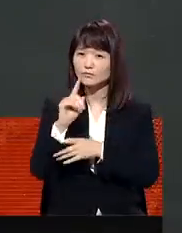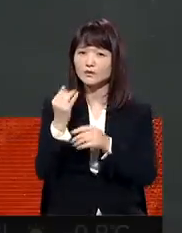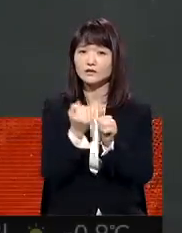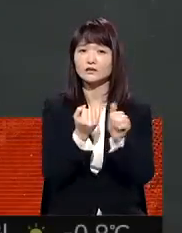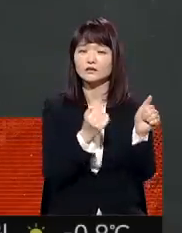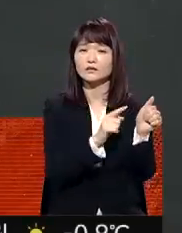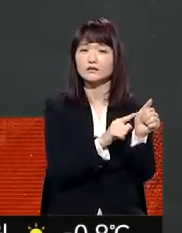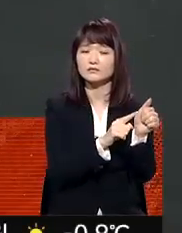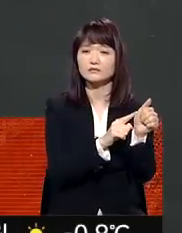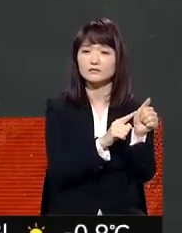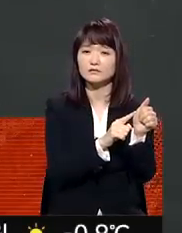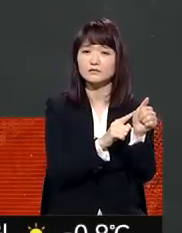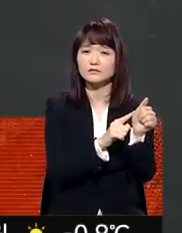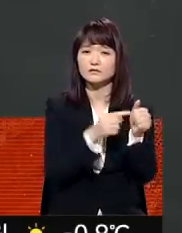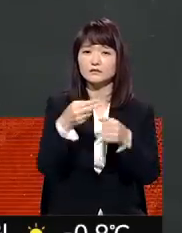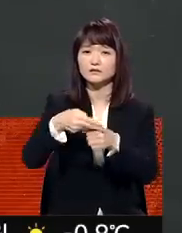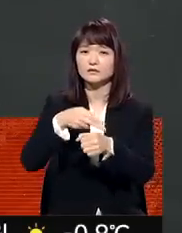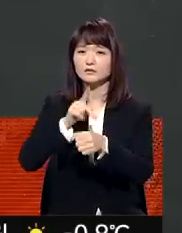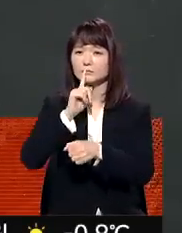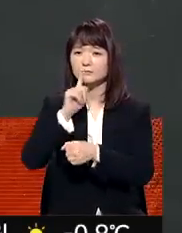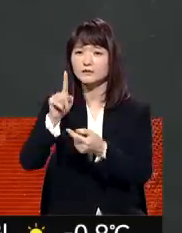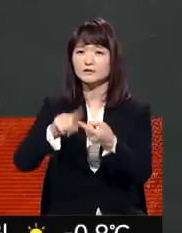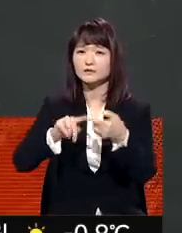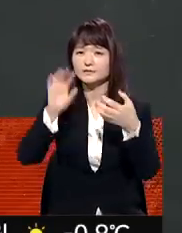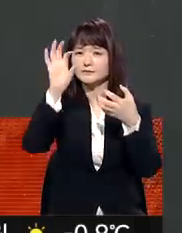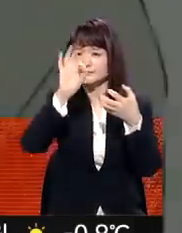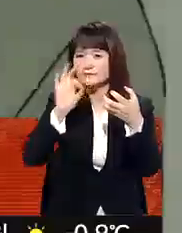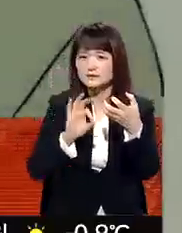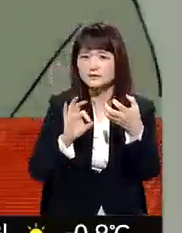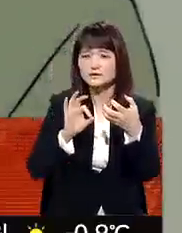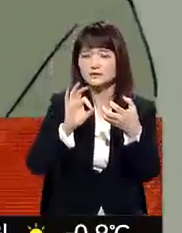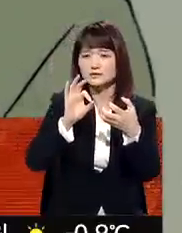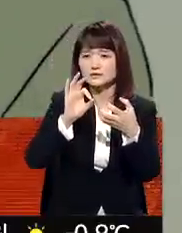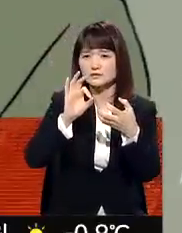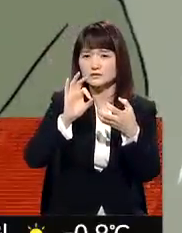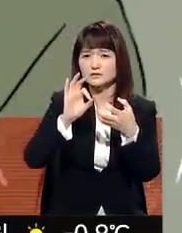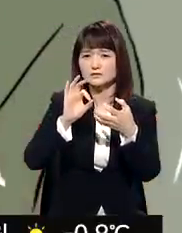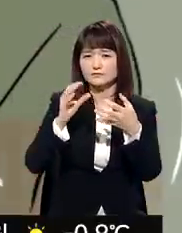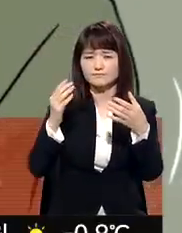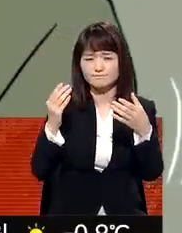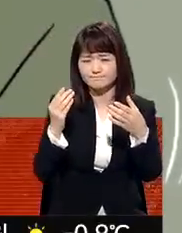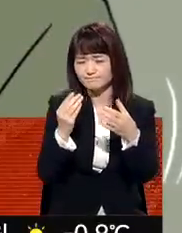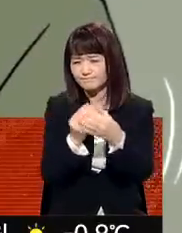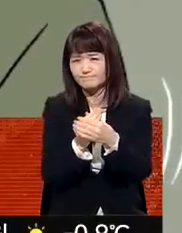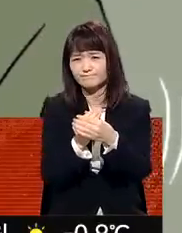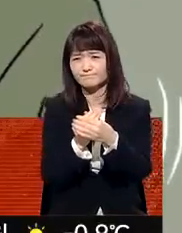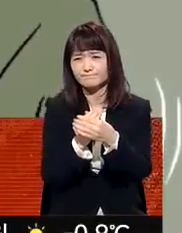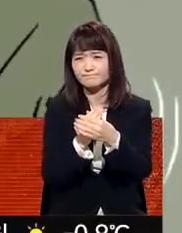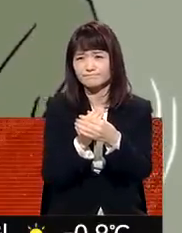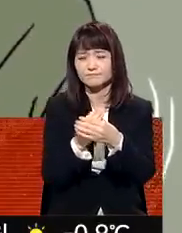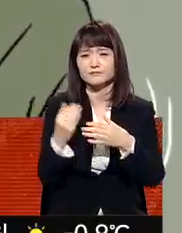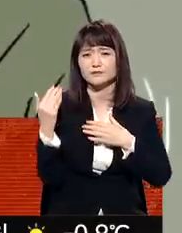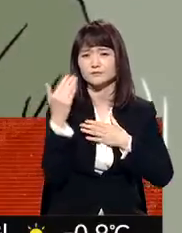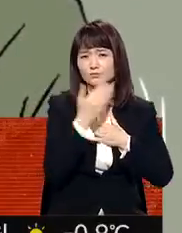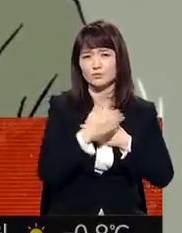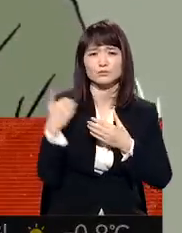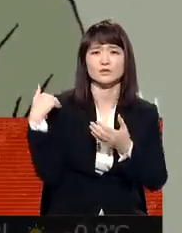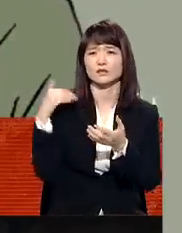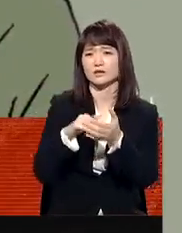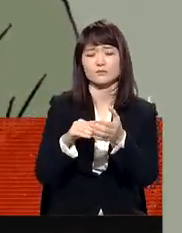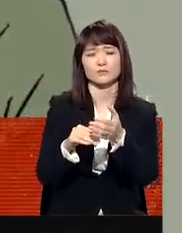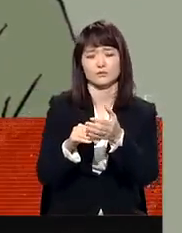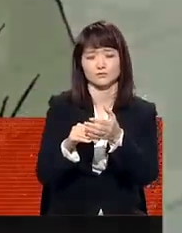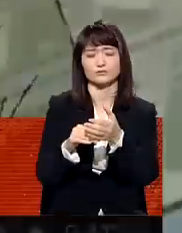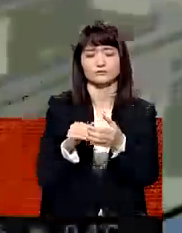아까 의료진이 말한 대로 그의 90% 그의 완치될 정도로 생활이 신체가 회복되었다고 합니다